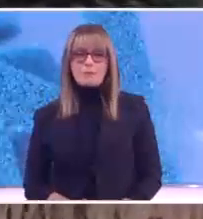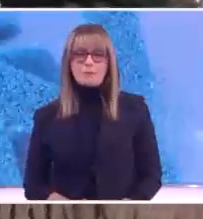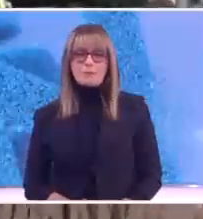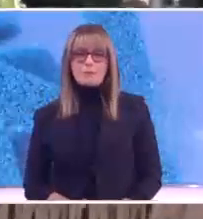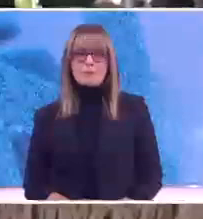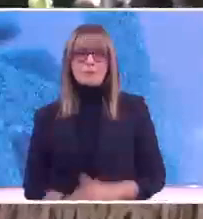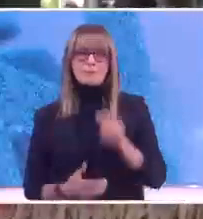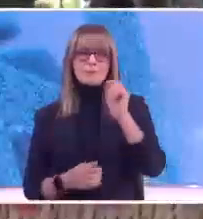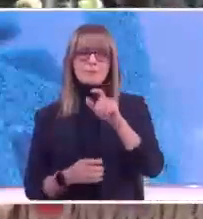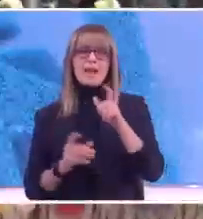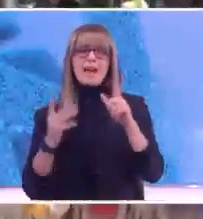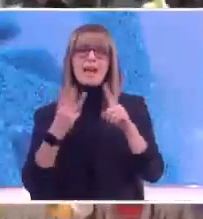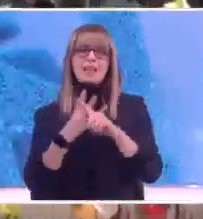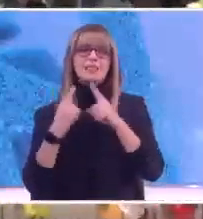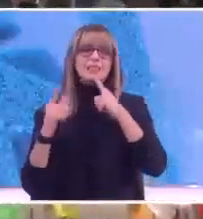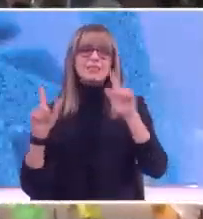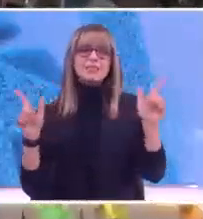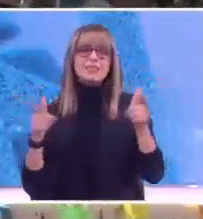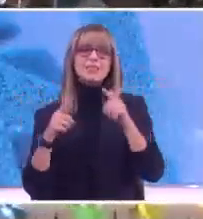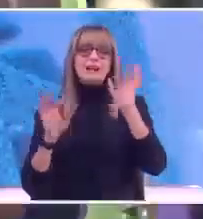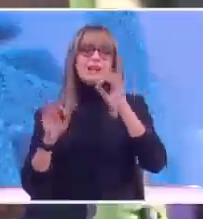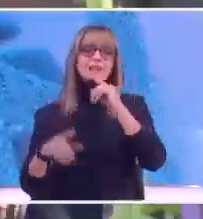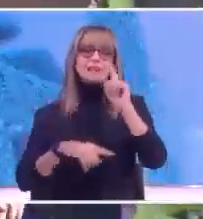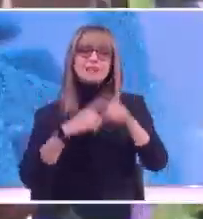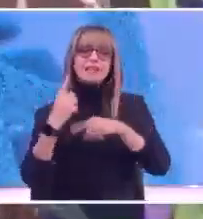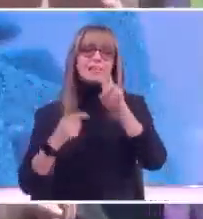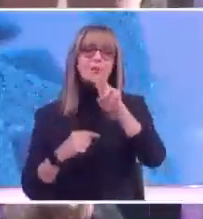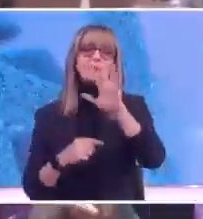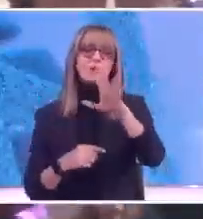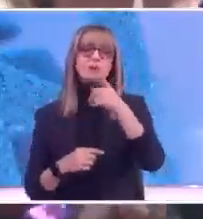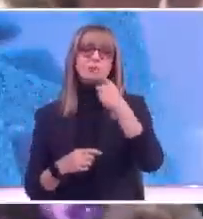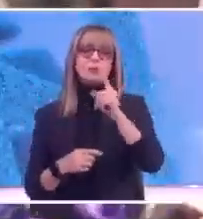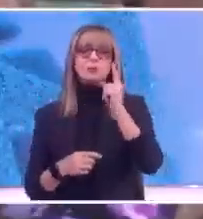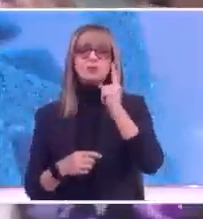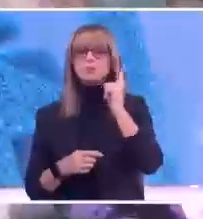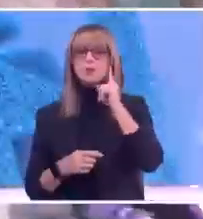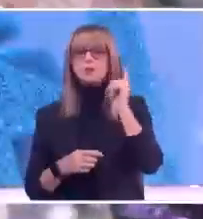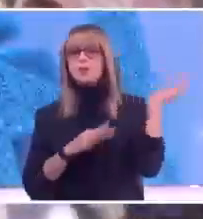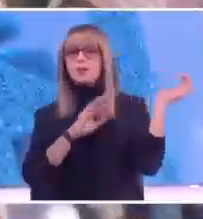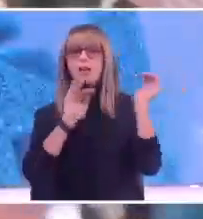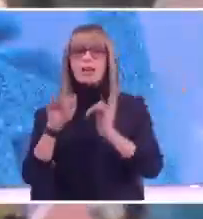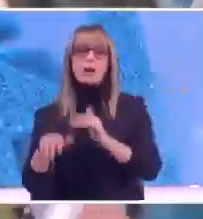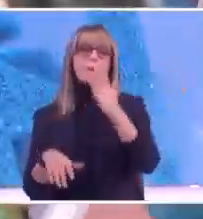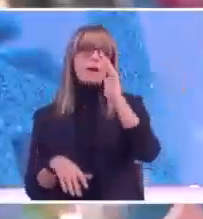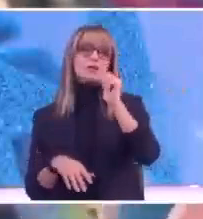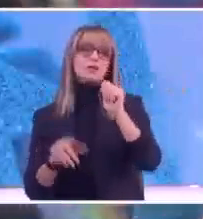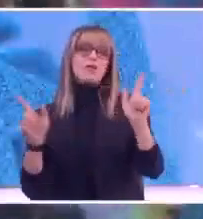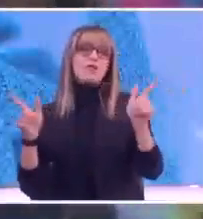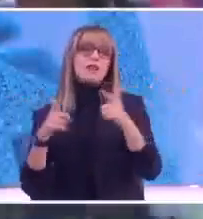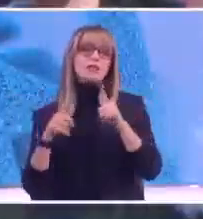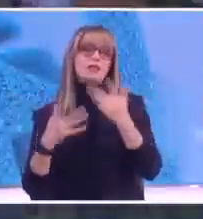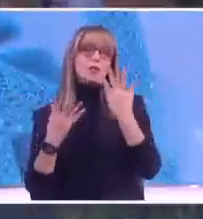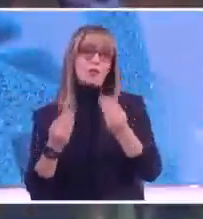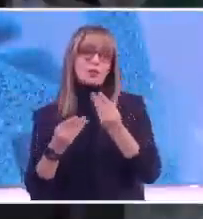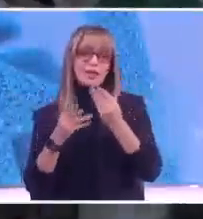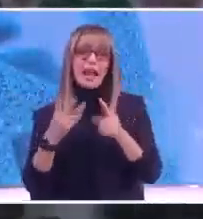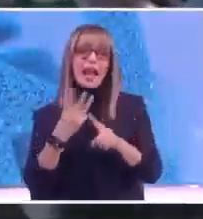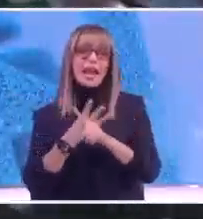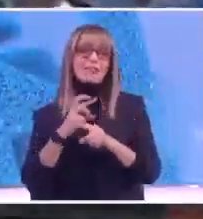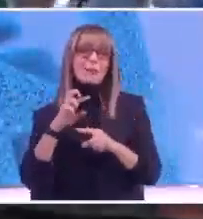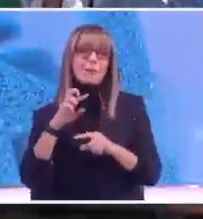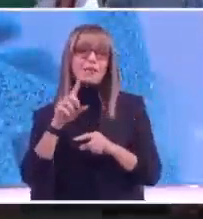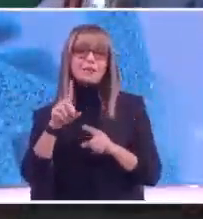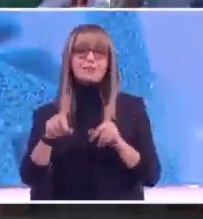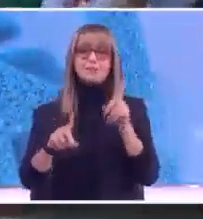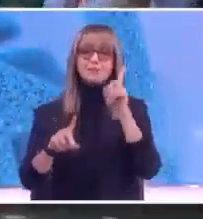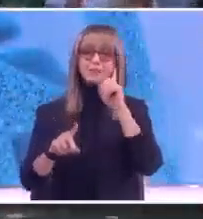Parks Elvis Festivali her yıl ortalama 25 bine yakın ziyaretçi çekiyor. 5 gün süren festivalde Elvis Presley'den